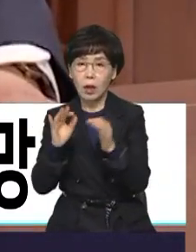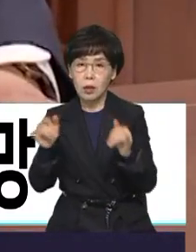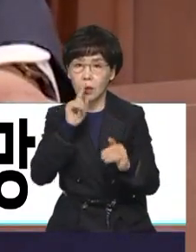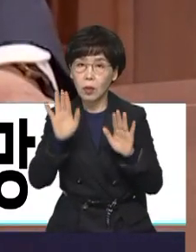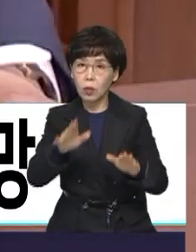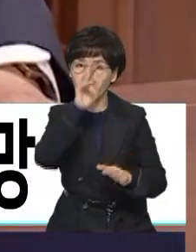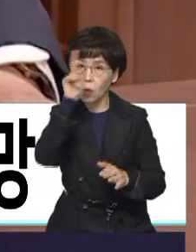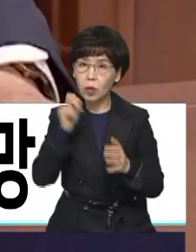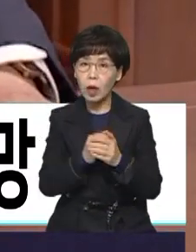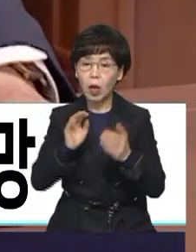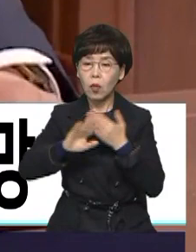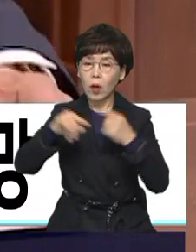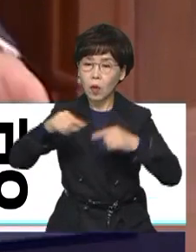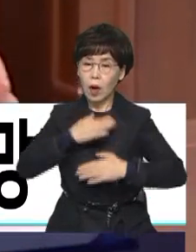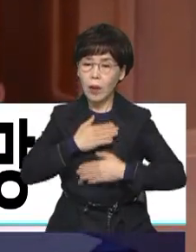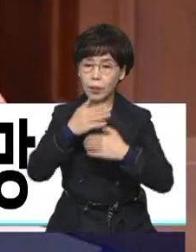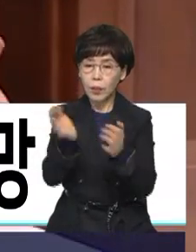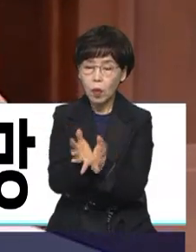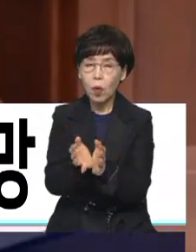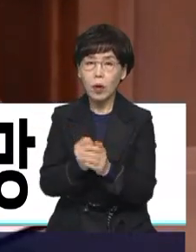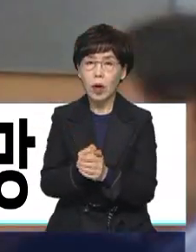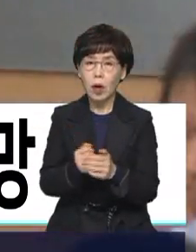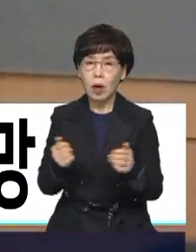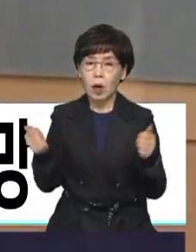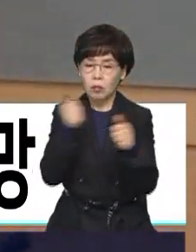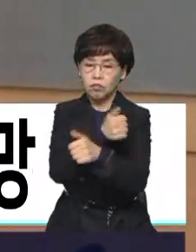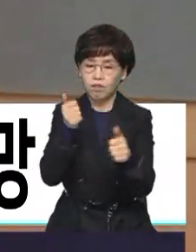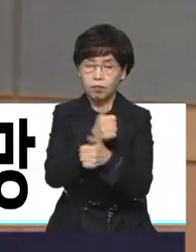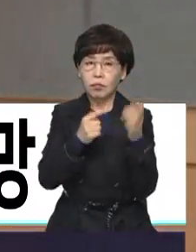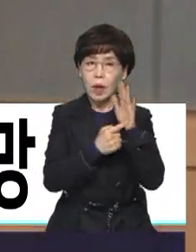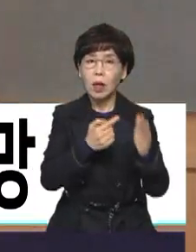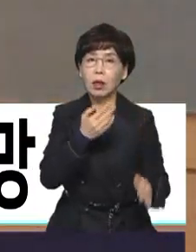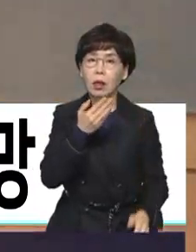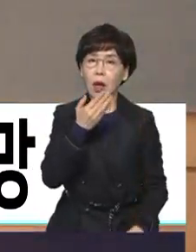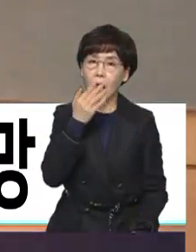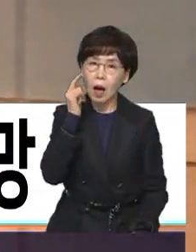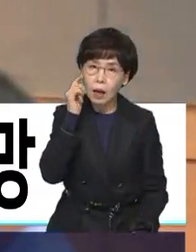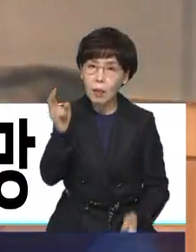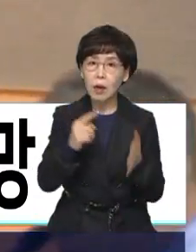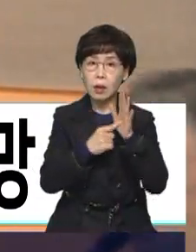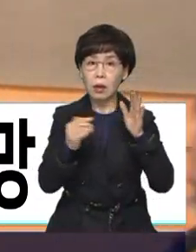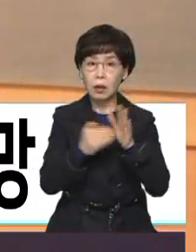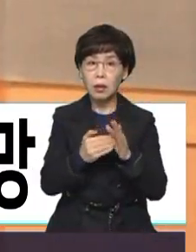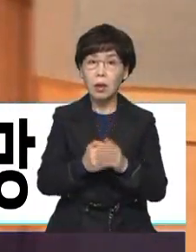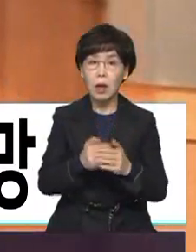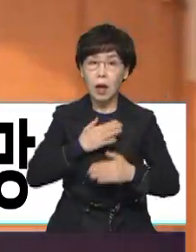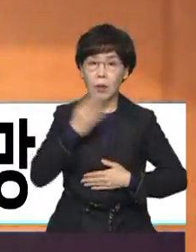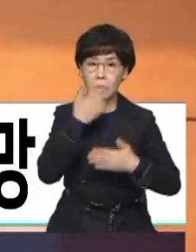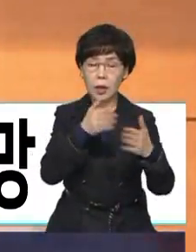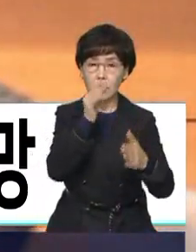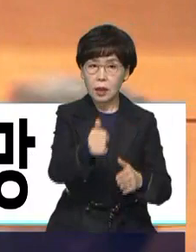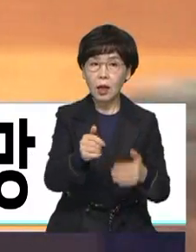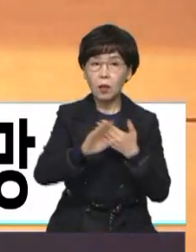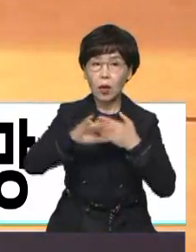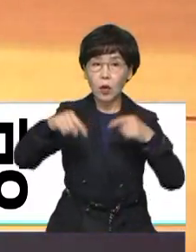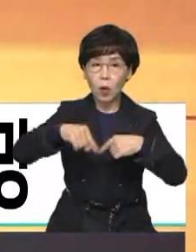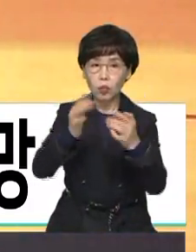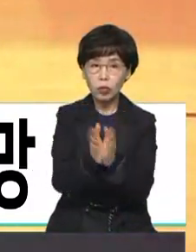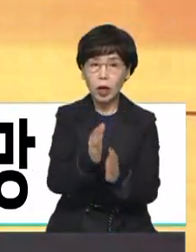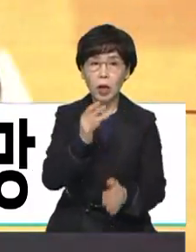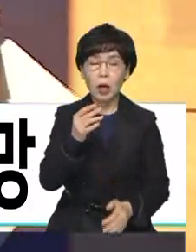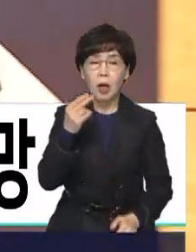오늘 후 외교 안보 라인 인사 발표 가능성이 있다고 밝혔습니다 안보실장의 외교부 북미 국장과 청와대 외교